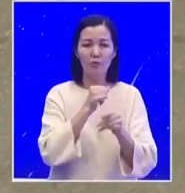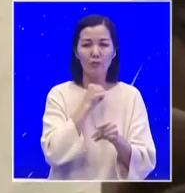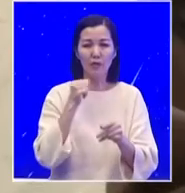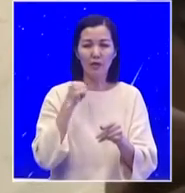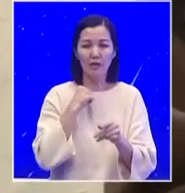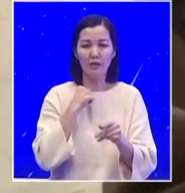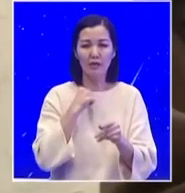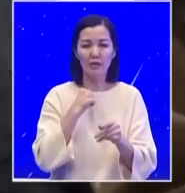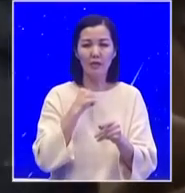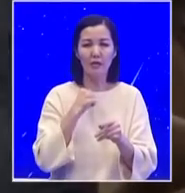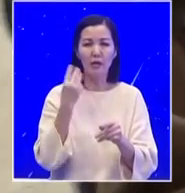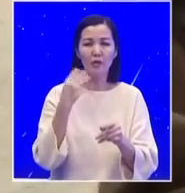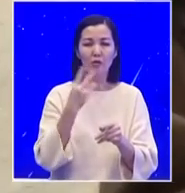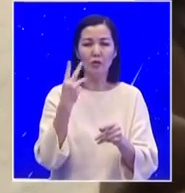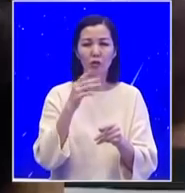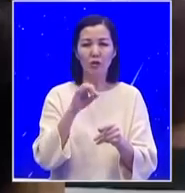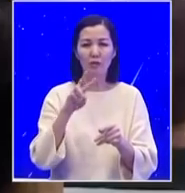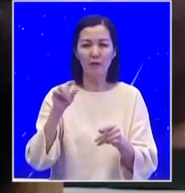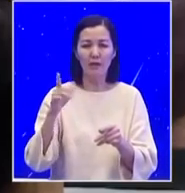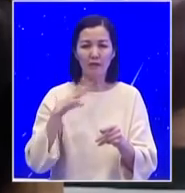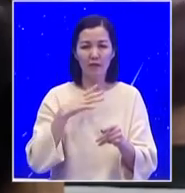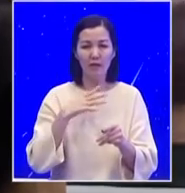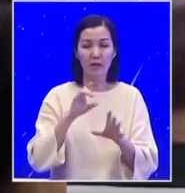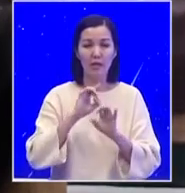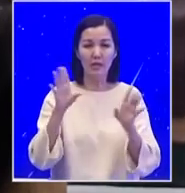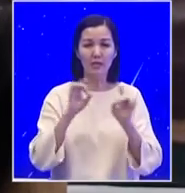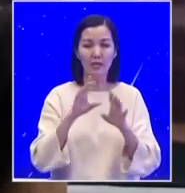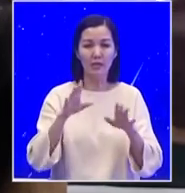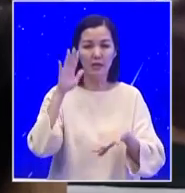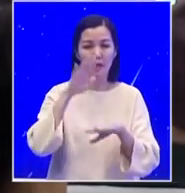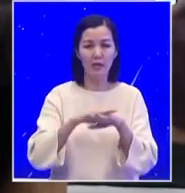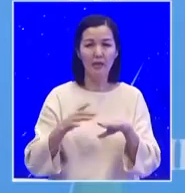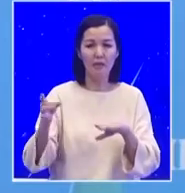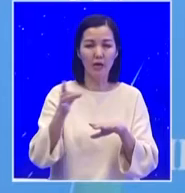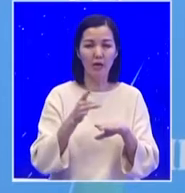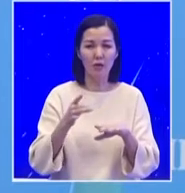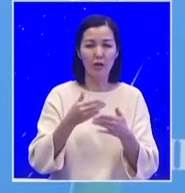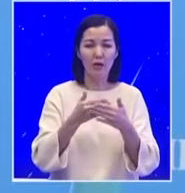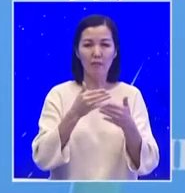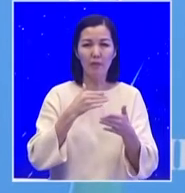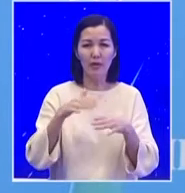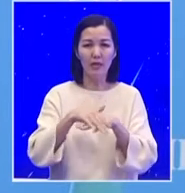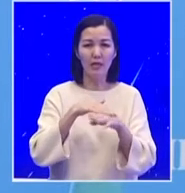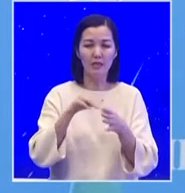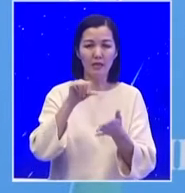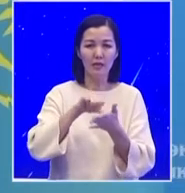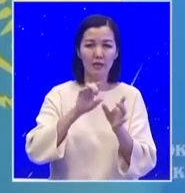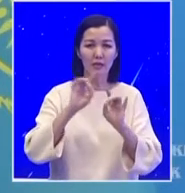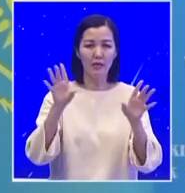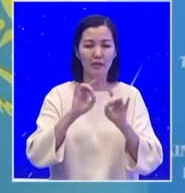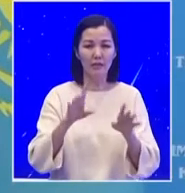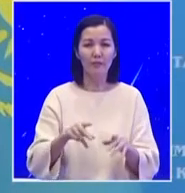районе составил 44 миллиарда тенге. Об этом рассказал Жолан Умаров, докладываясь перед населением об итогах различных сфер.